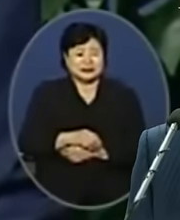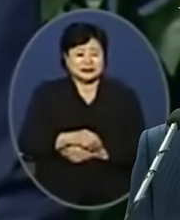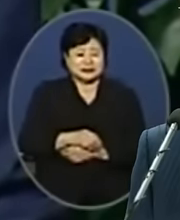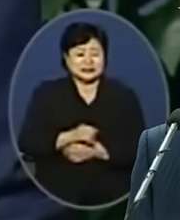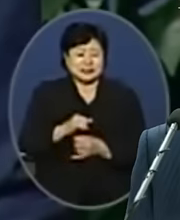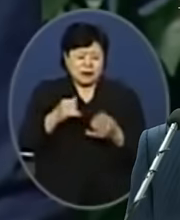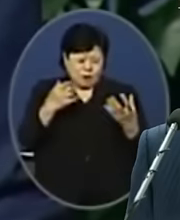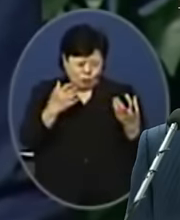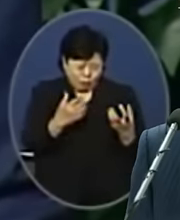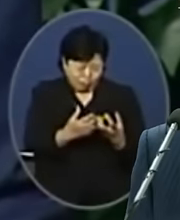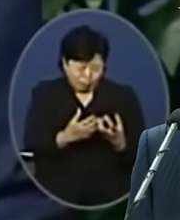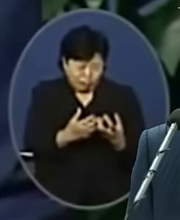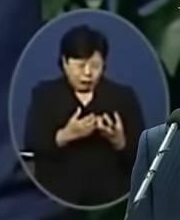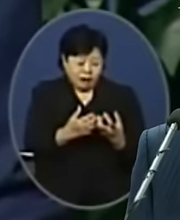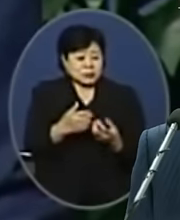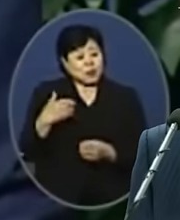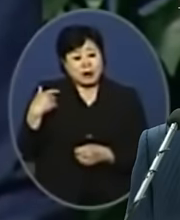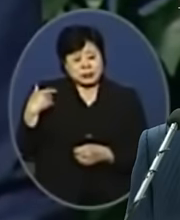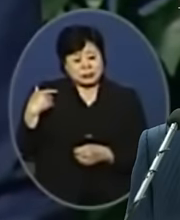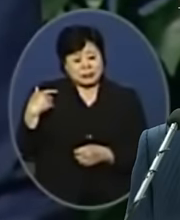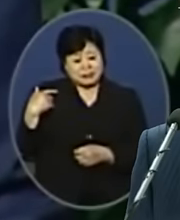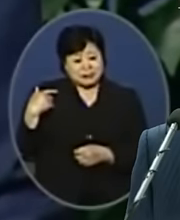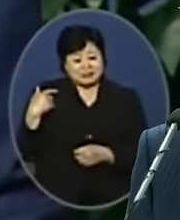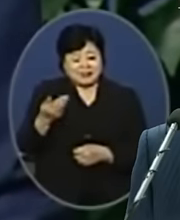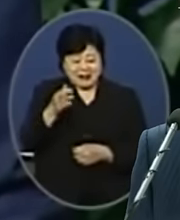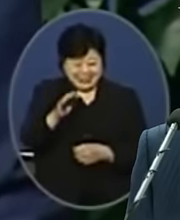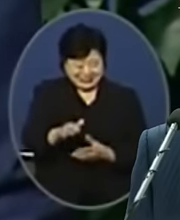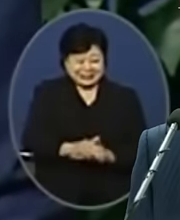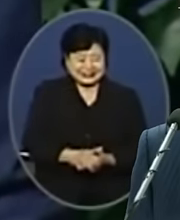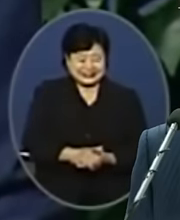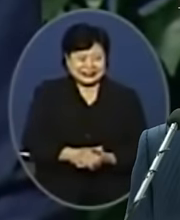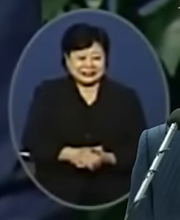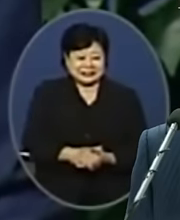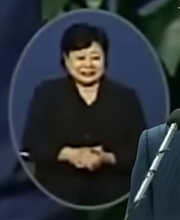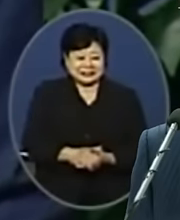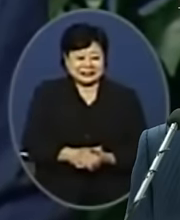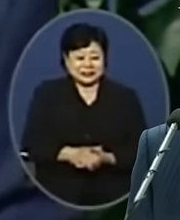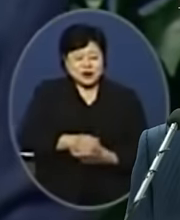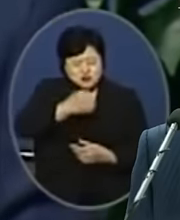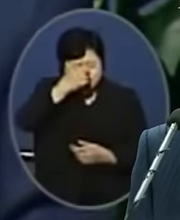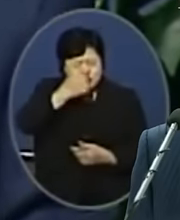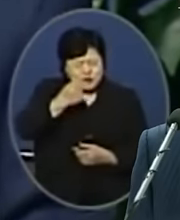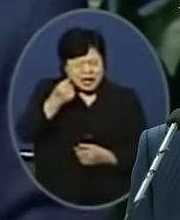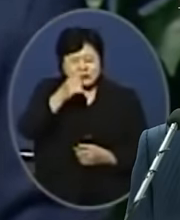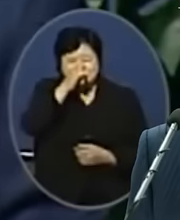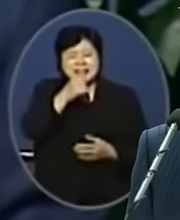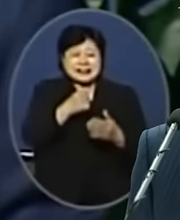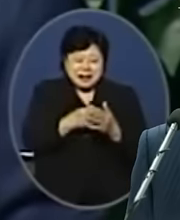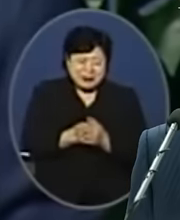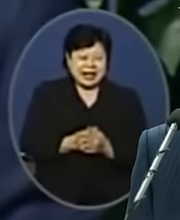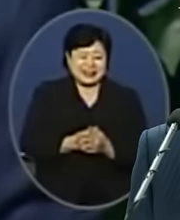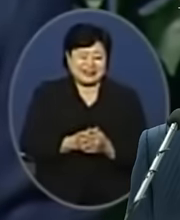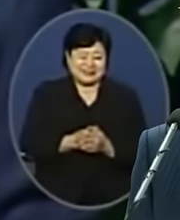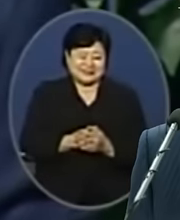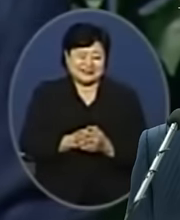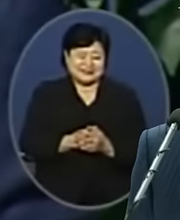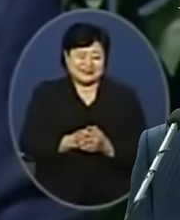일어나리라고 상상할 수 없을 것입니다. 그러나 무엇이 달랐느냐? 꿈을 꾸었습니다.